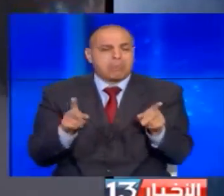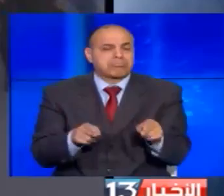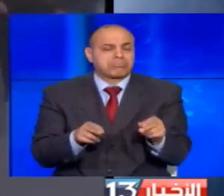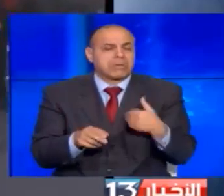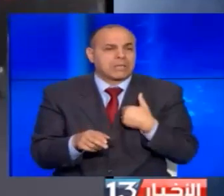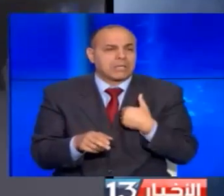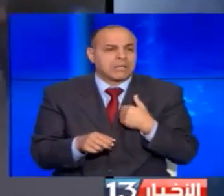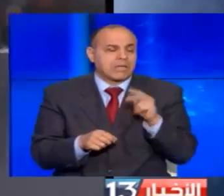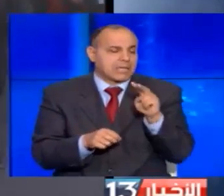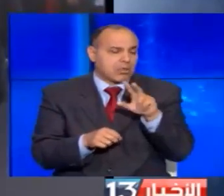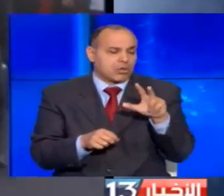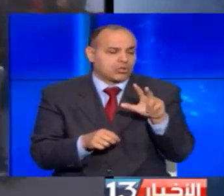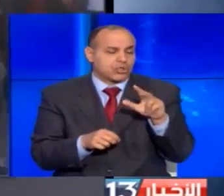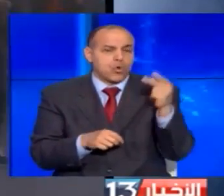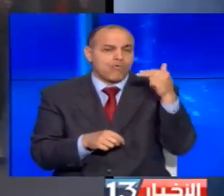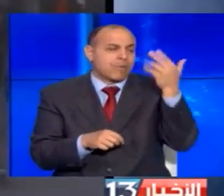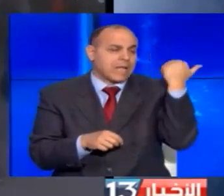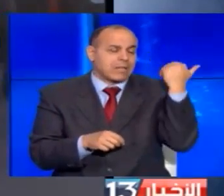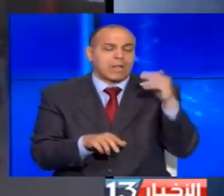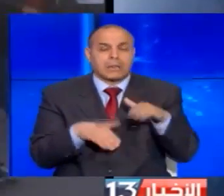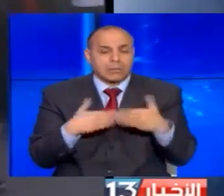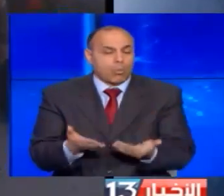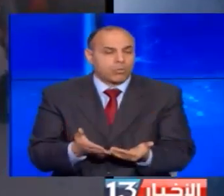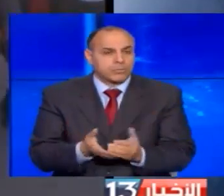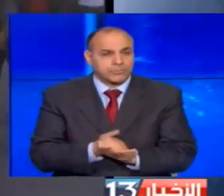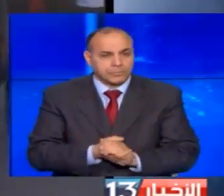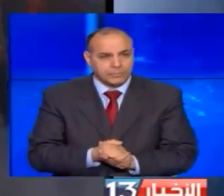منذ 23 نوفمبر الماضي.